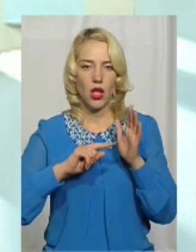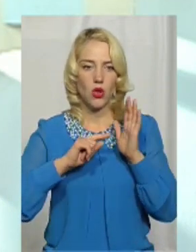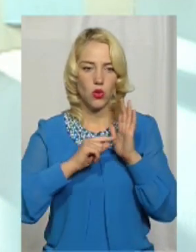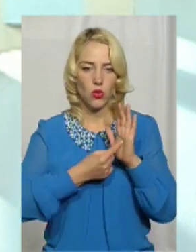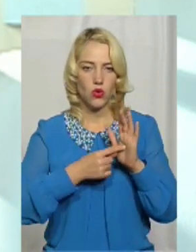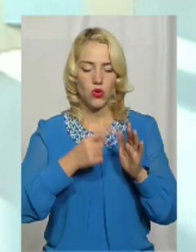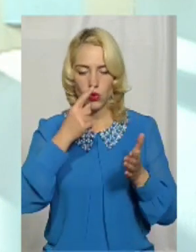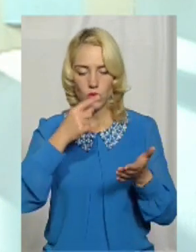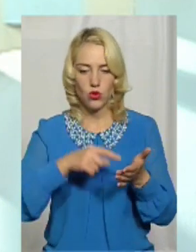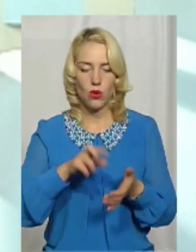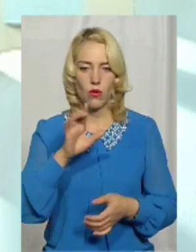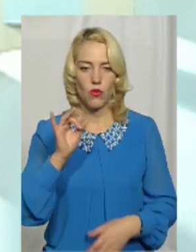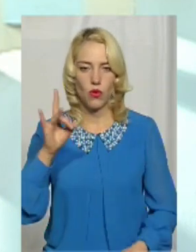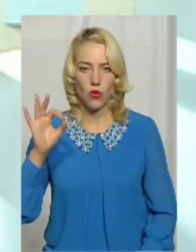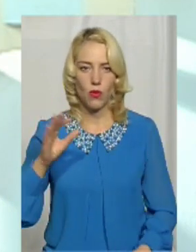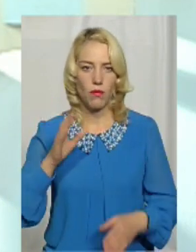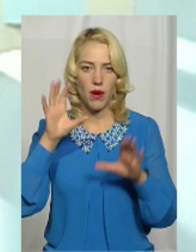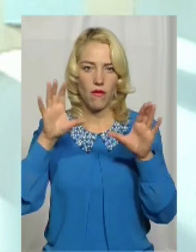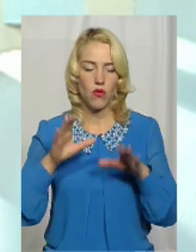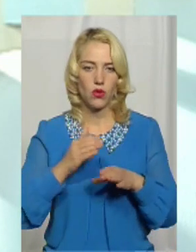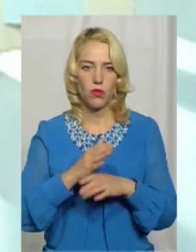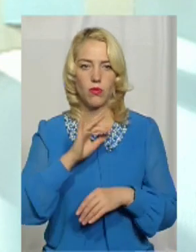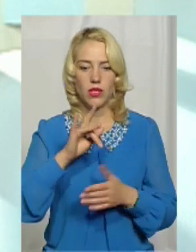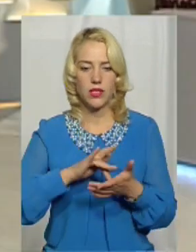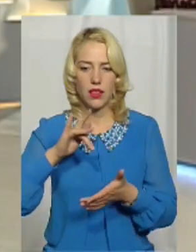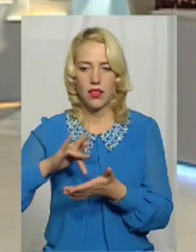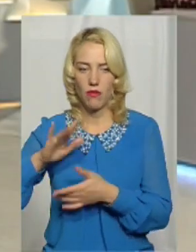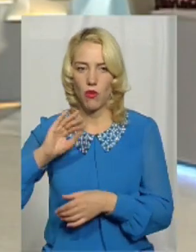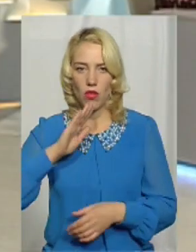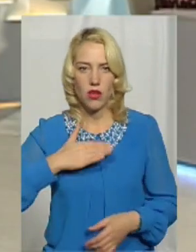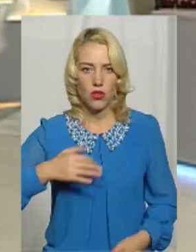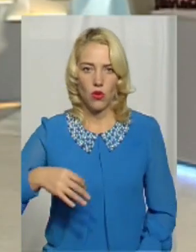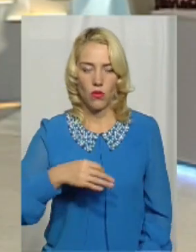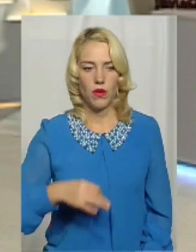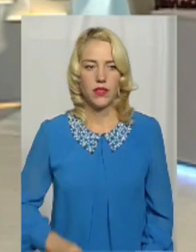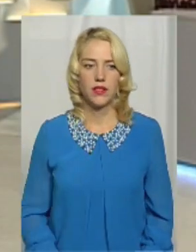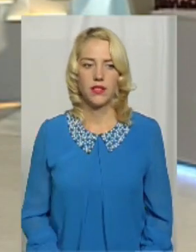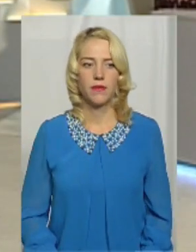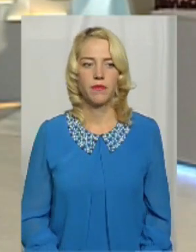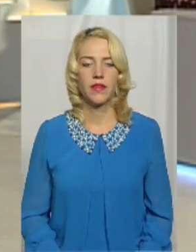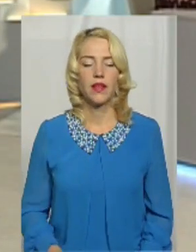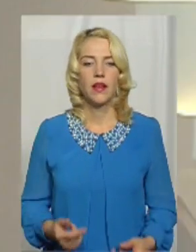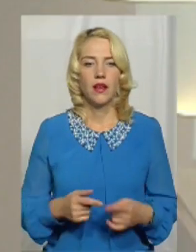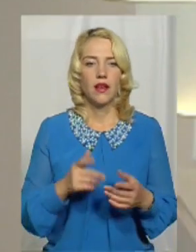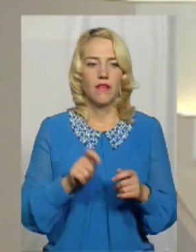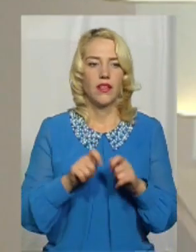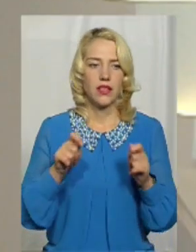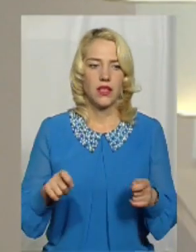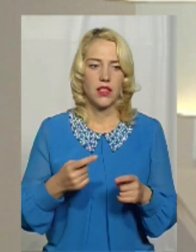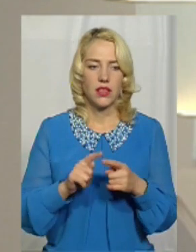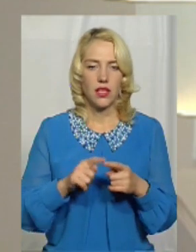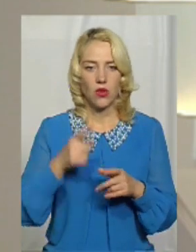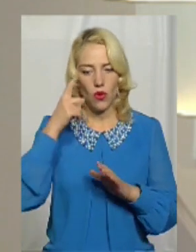доступу, бюро правової допомоги і центрів по нашій області. От близько року відкрита для широкого загалу довідкова